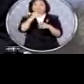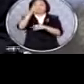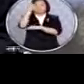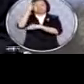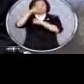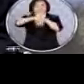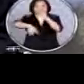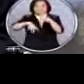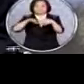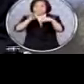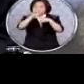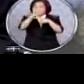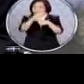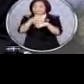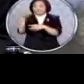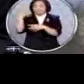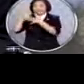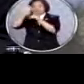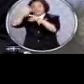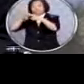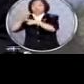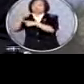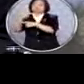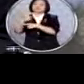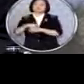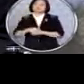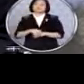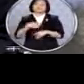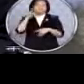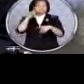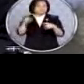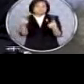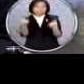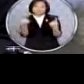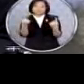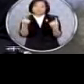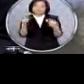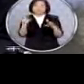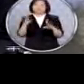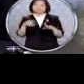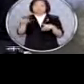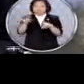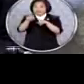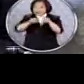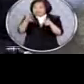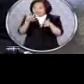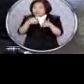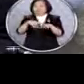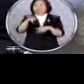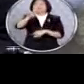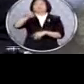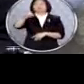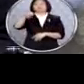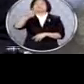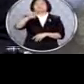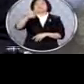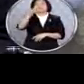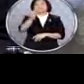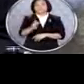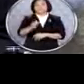是19%，他们只有17%，这两个百分点差不多相差到2800多亿。而且更重要的，最